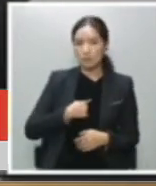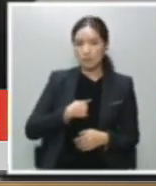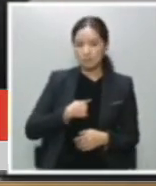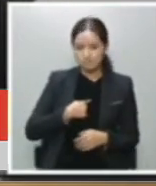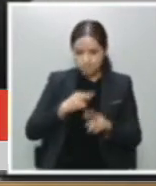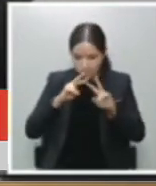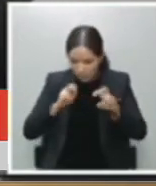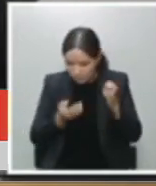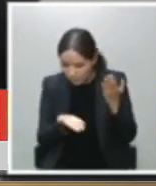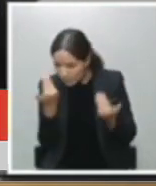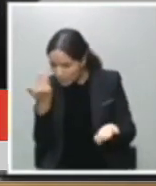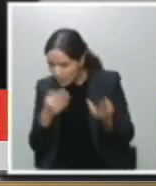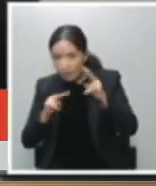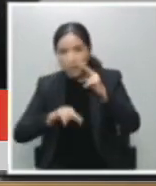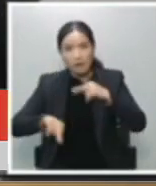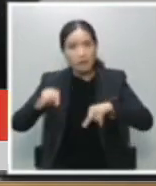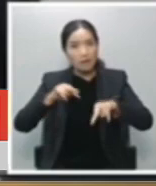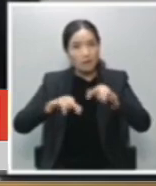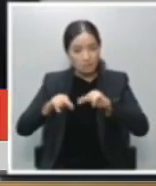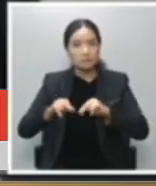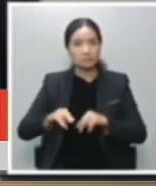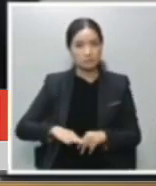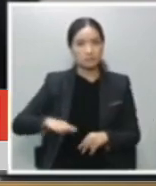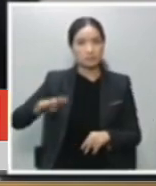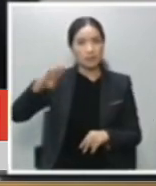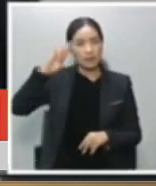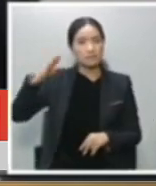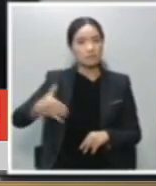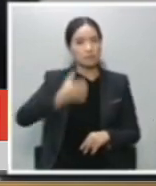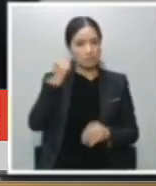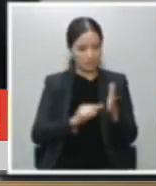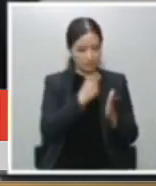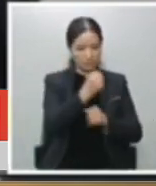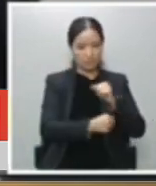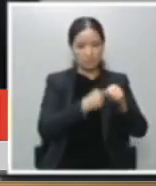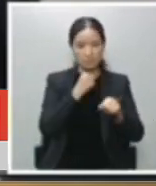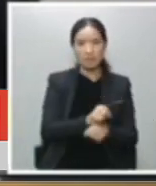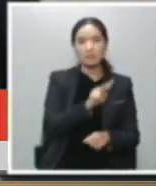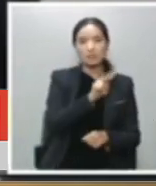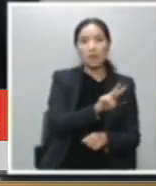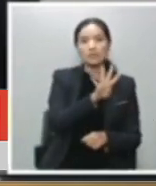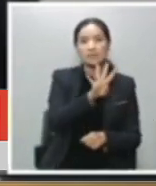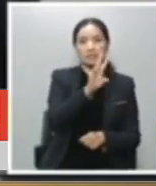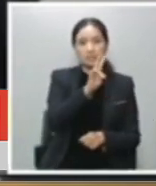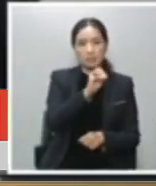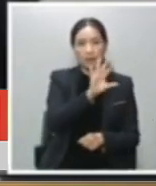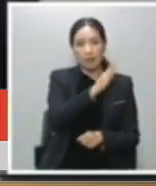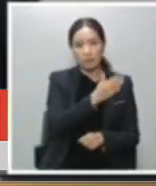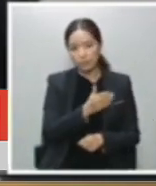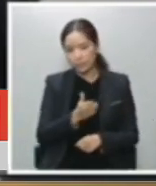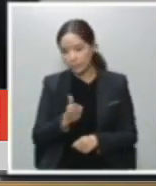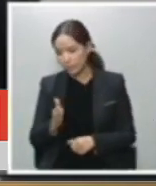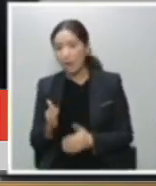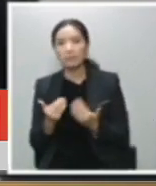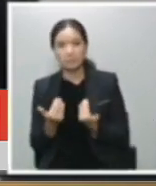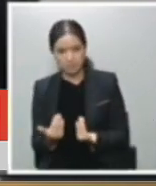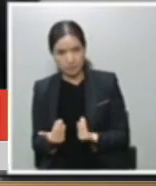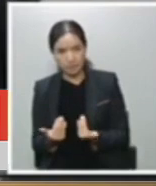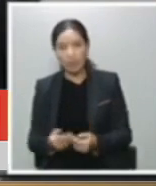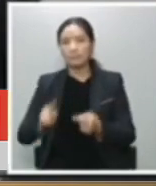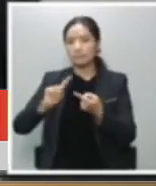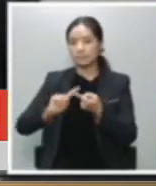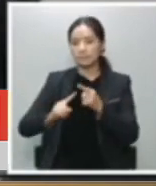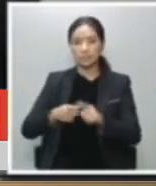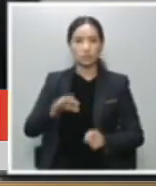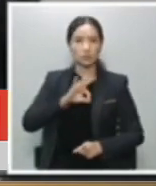สถิติการรัฐประหารตั้งแต่2475เป็นต้นมาถึงปัจจุบันซึ่งมีเพื่อนสมาชิ